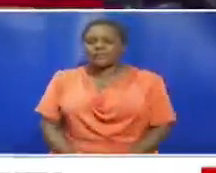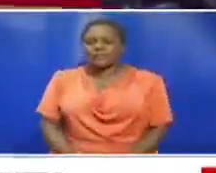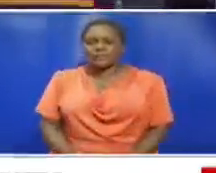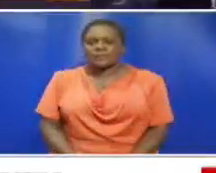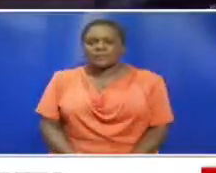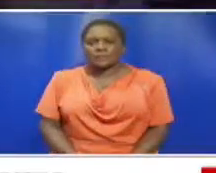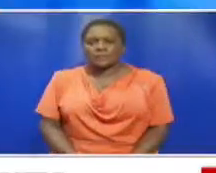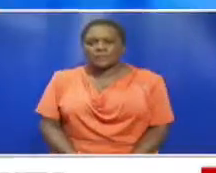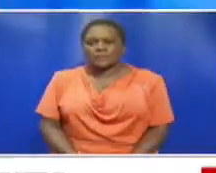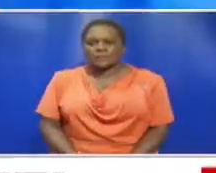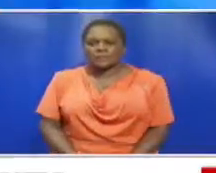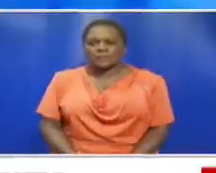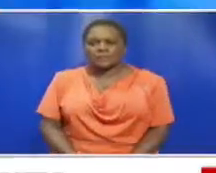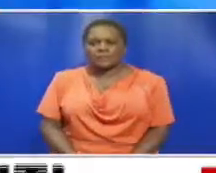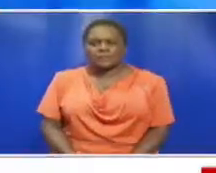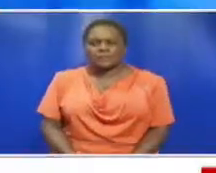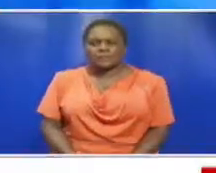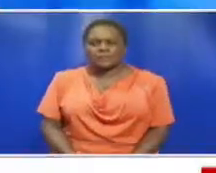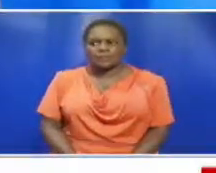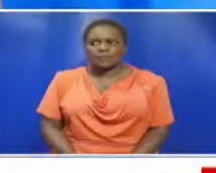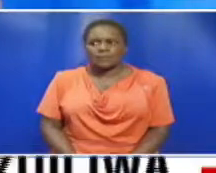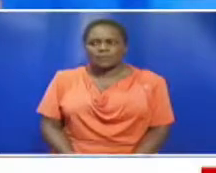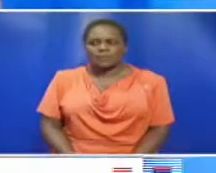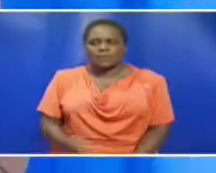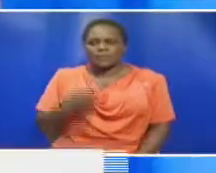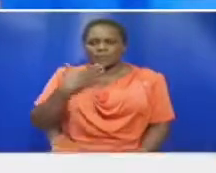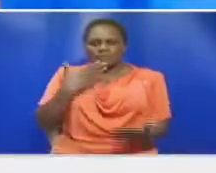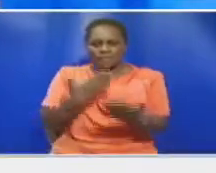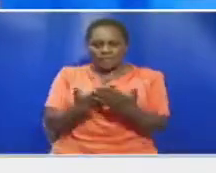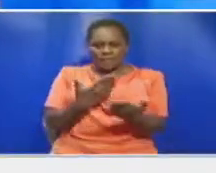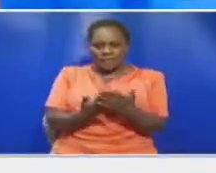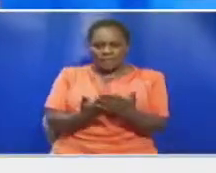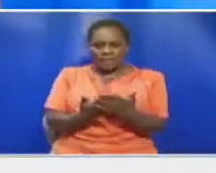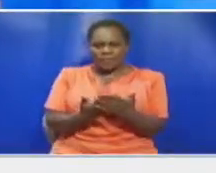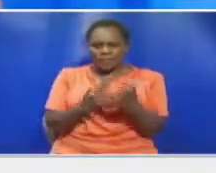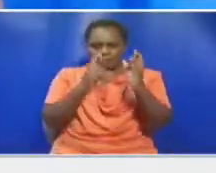Nairobi. Asante mwenzangu Suleiman Yeri. Mtazamaji tukia.